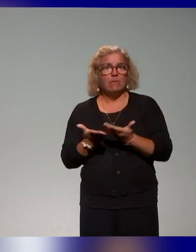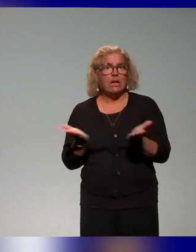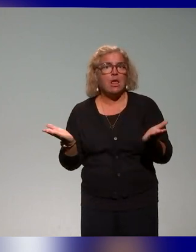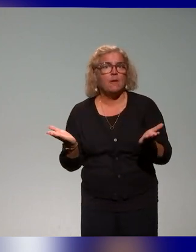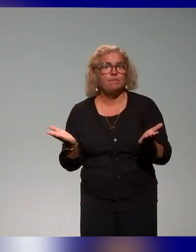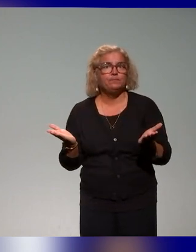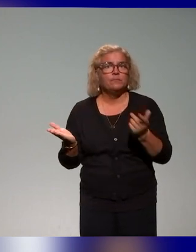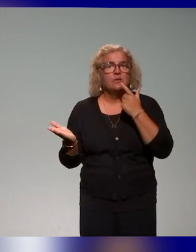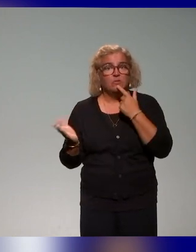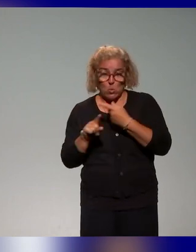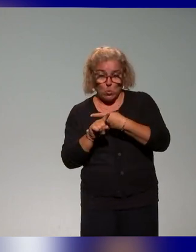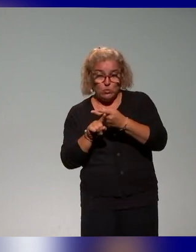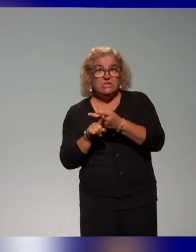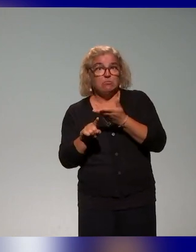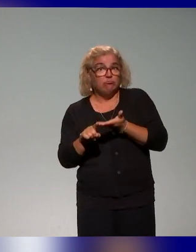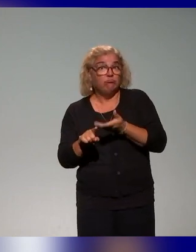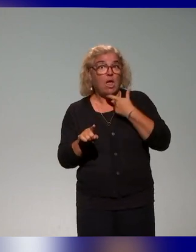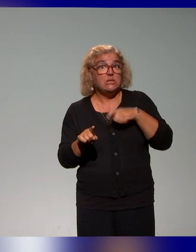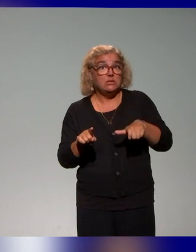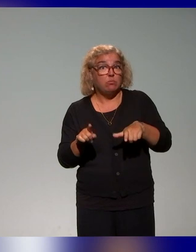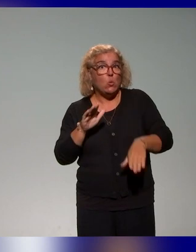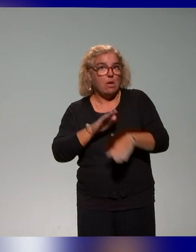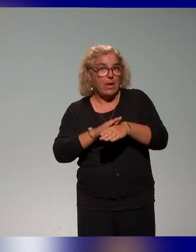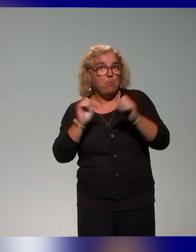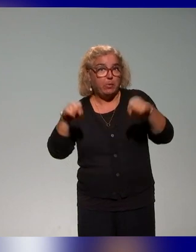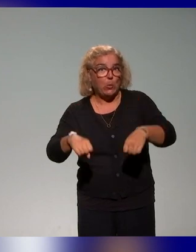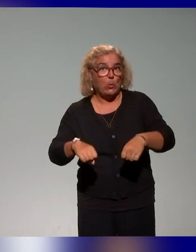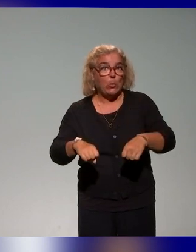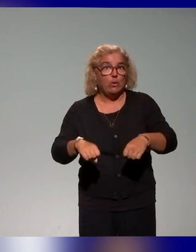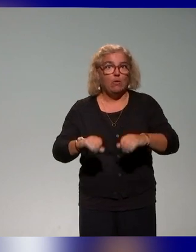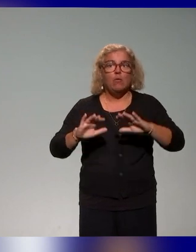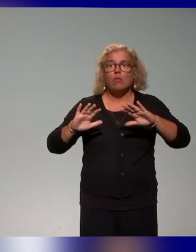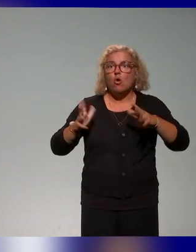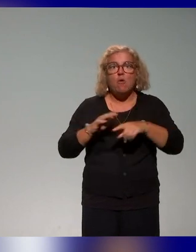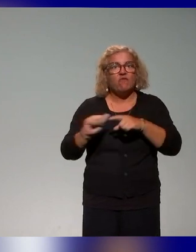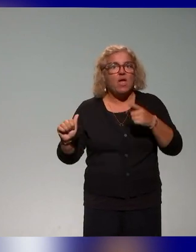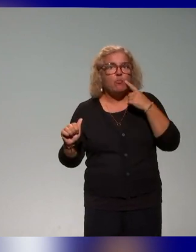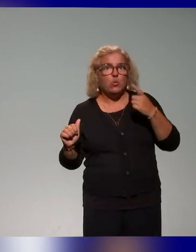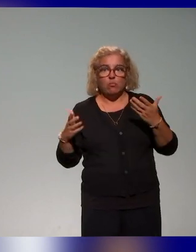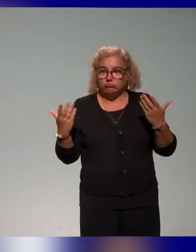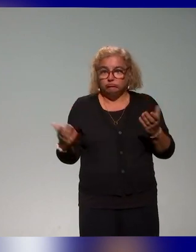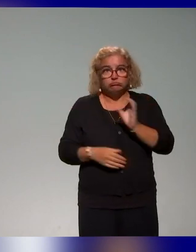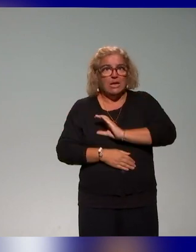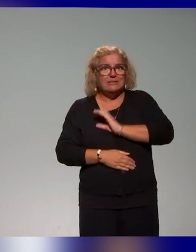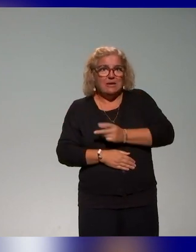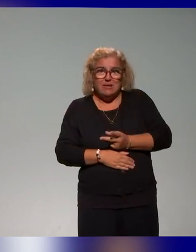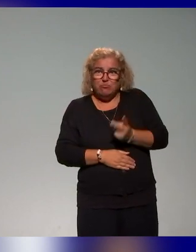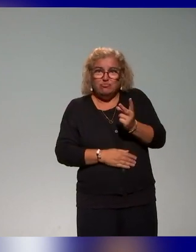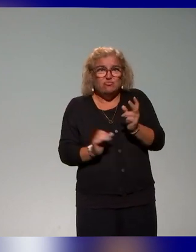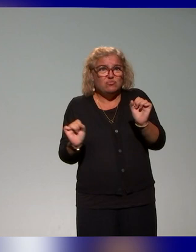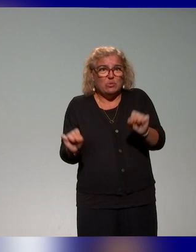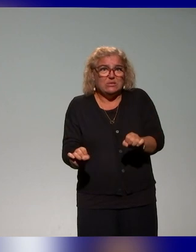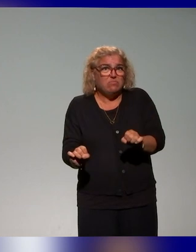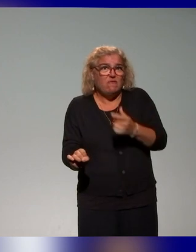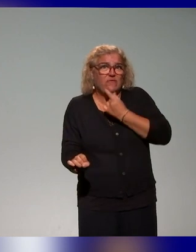de dépasser. On a un outil qui est nativement accessible. Comment faire en sorte d'avoir l'interface la plus simple, la plus ergonomique possible. Et